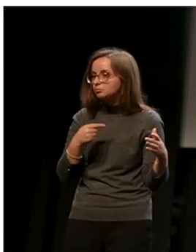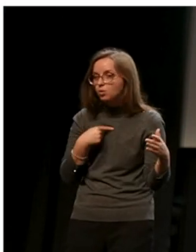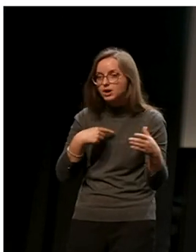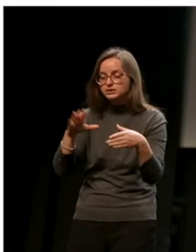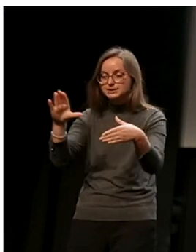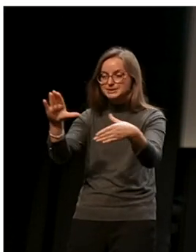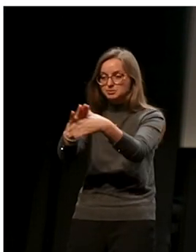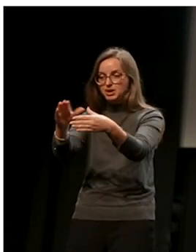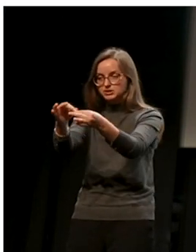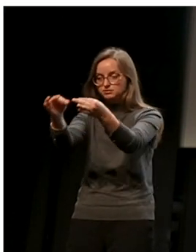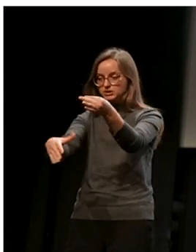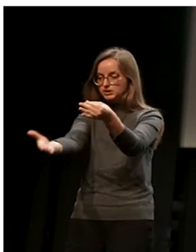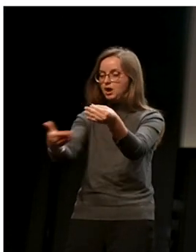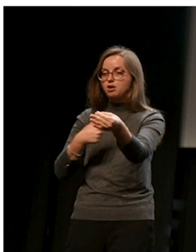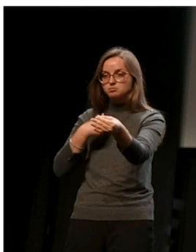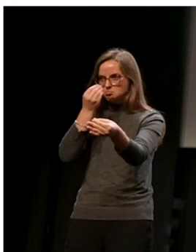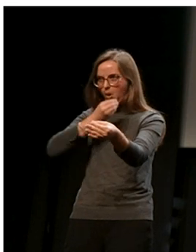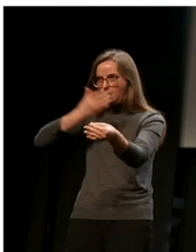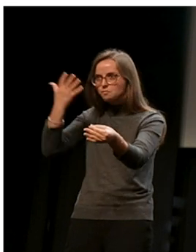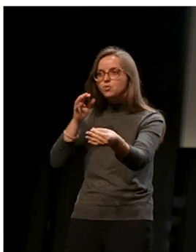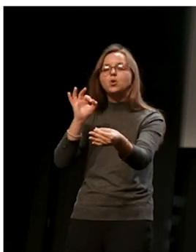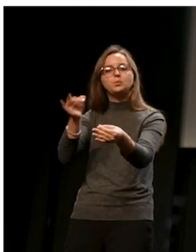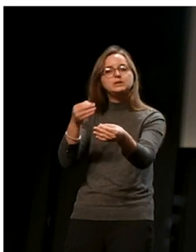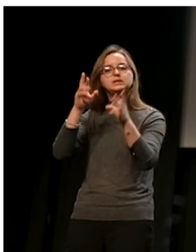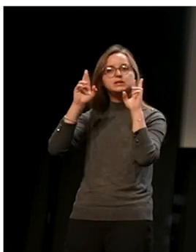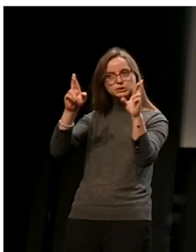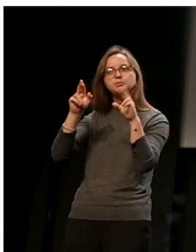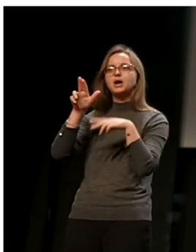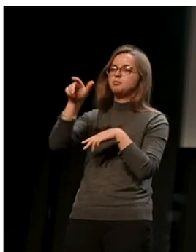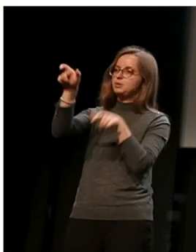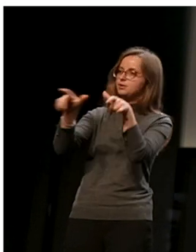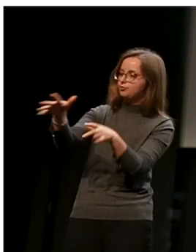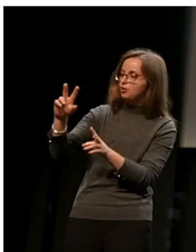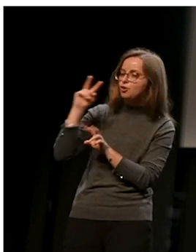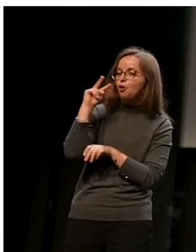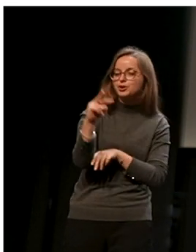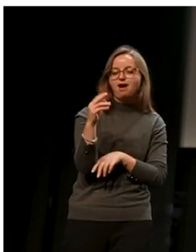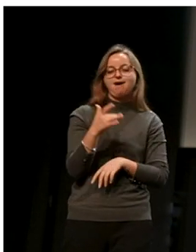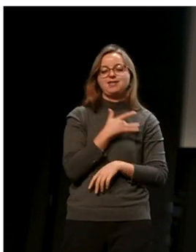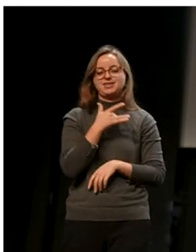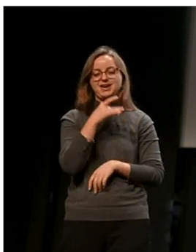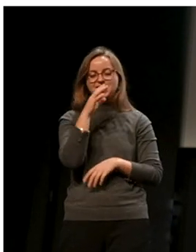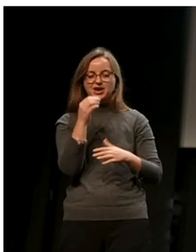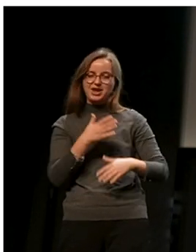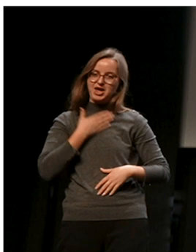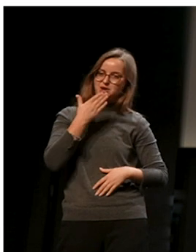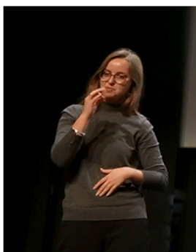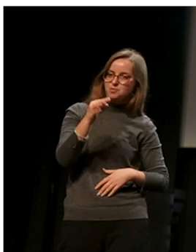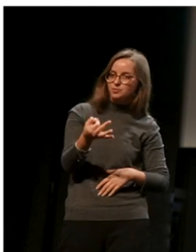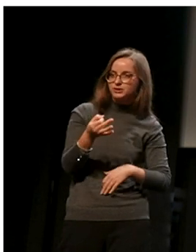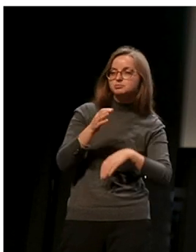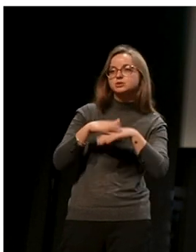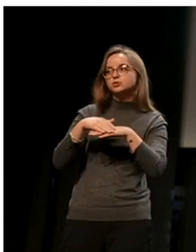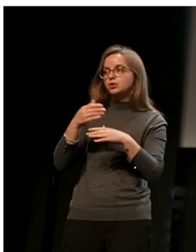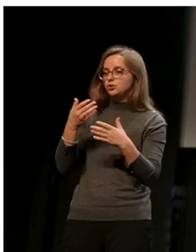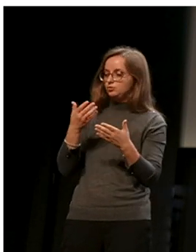finale. J'espère qu'elle est belle, j'espère qu'elle est jolie, c'est mon métier, j'espère qu'elle va plaire au public, mais le trajet qui m'amène à l'image est important en fait. Et par